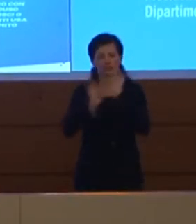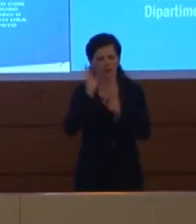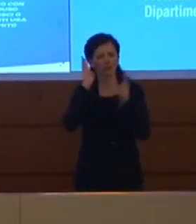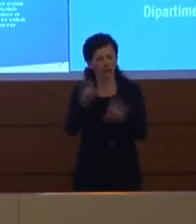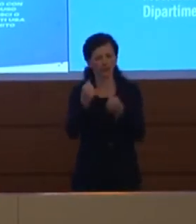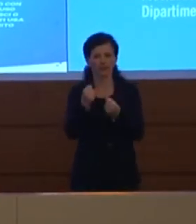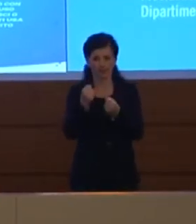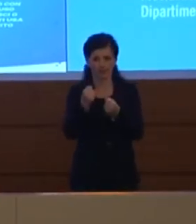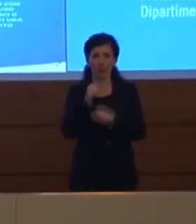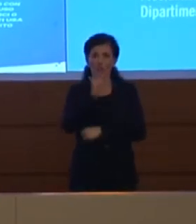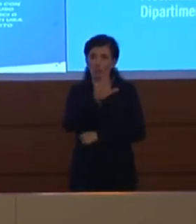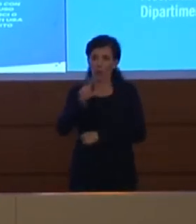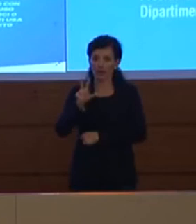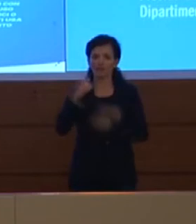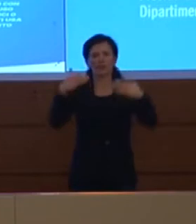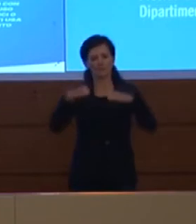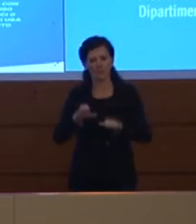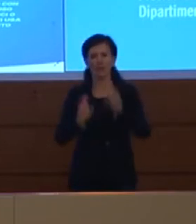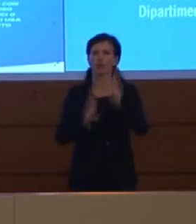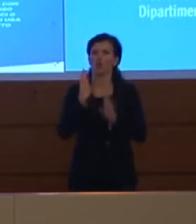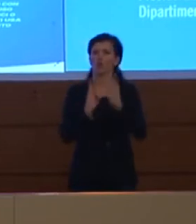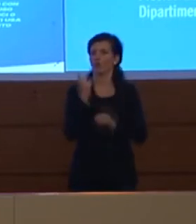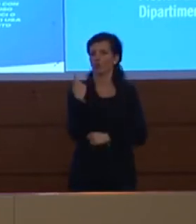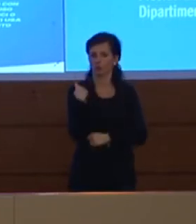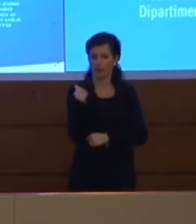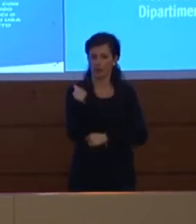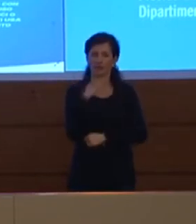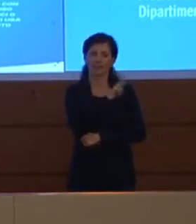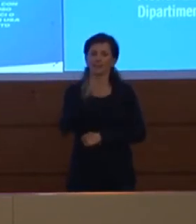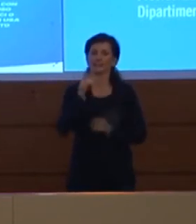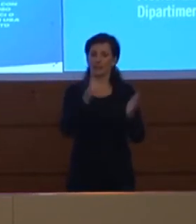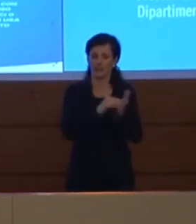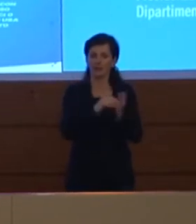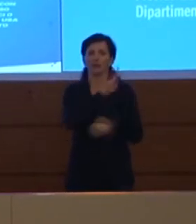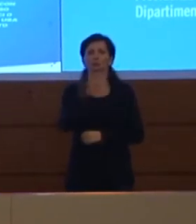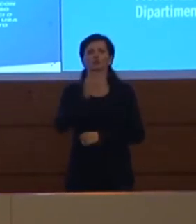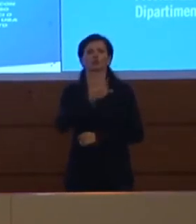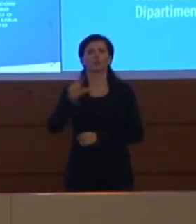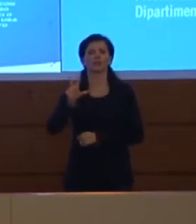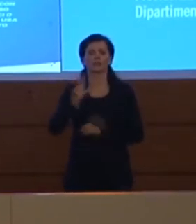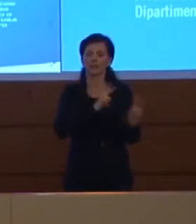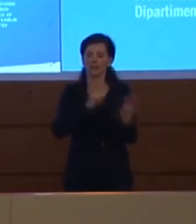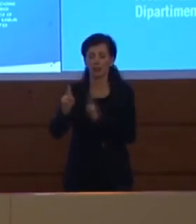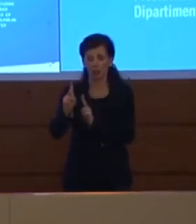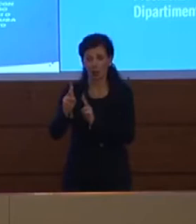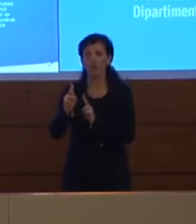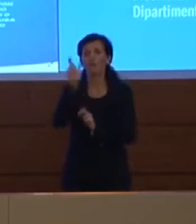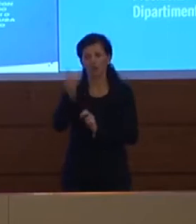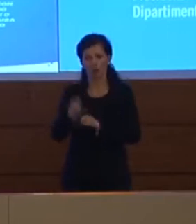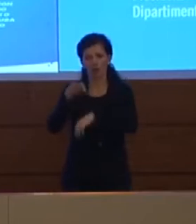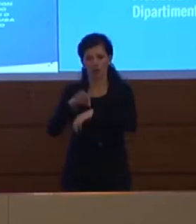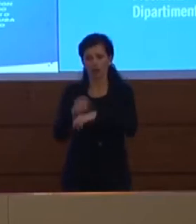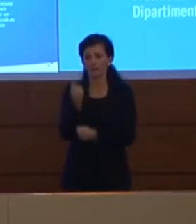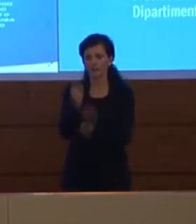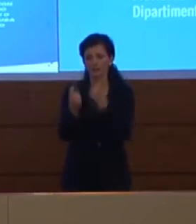sono 215 meno in lombardia in piemonte meno 239 in emilia romagna meno 303 in